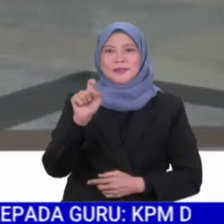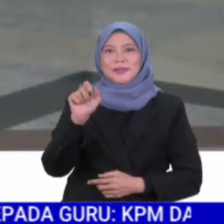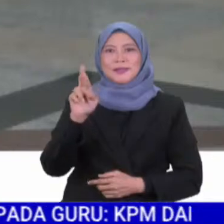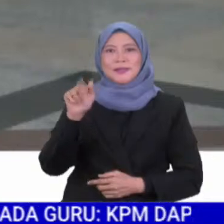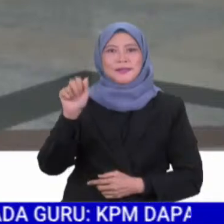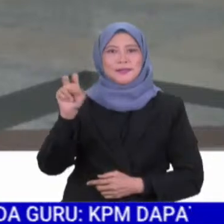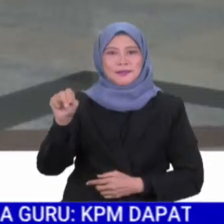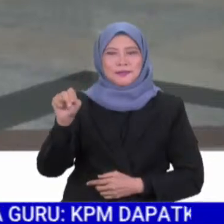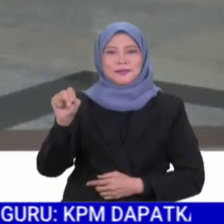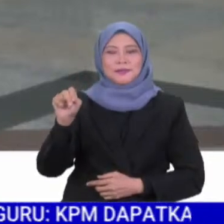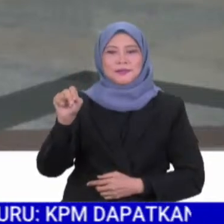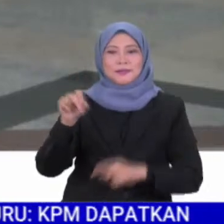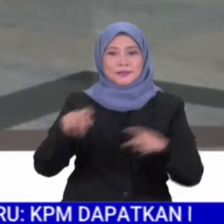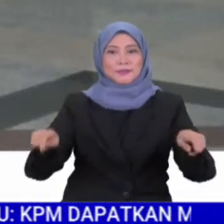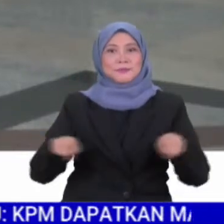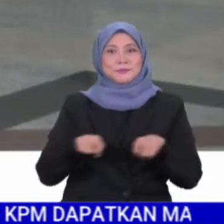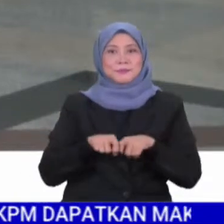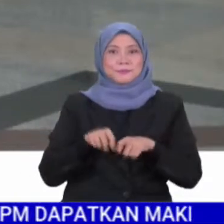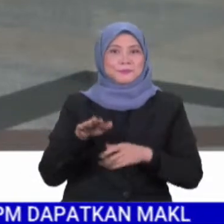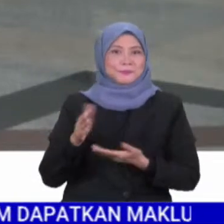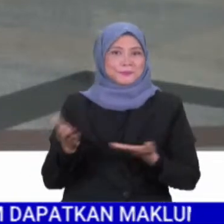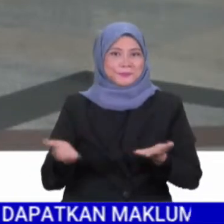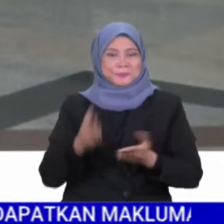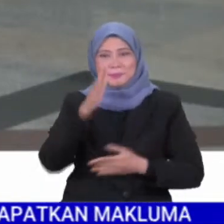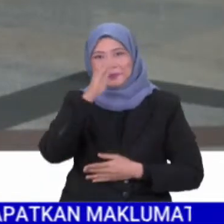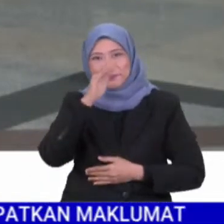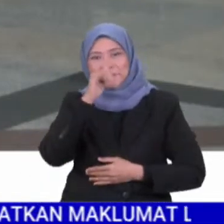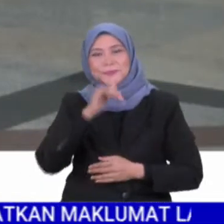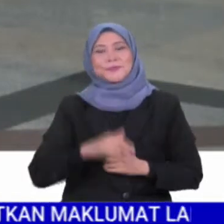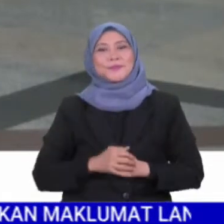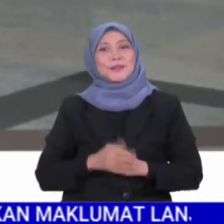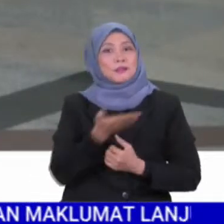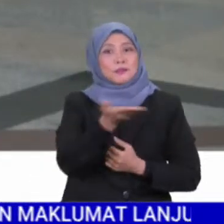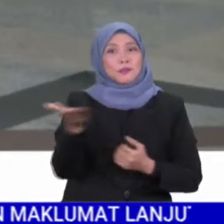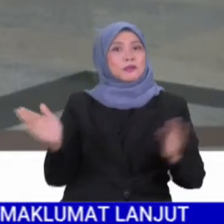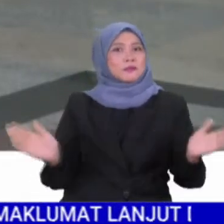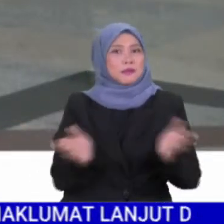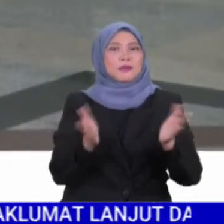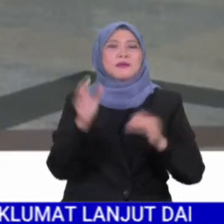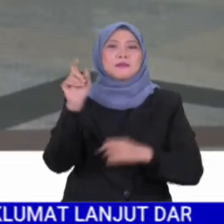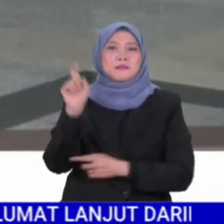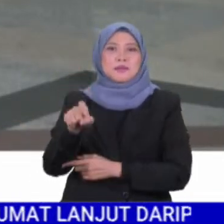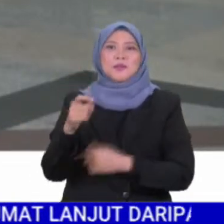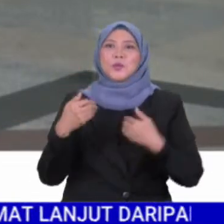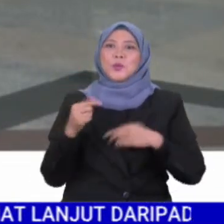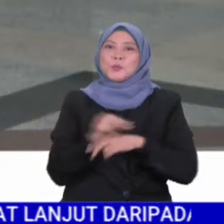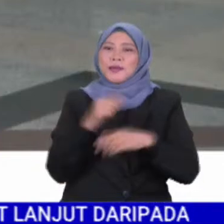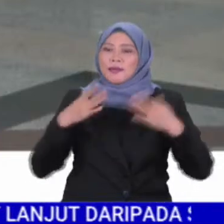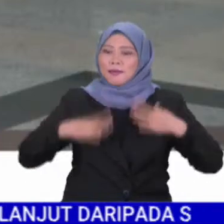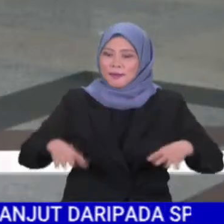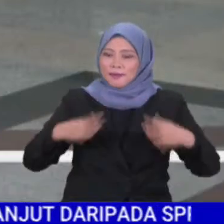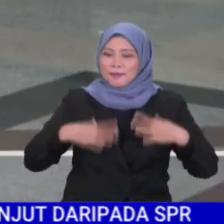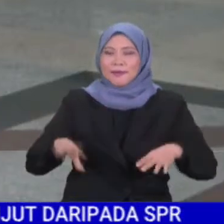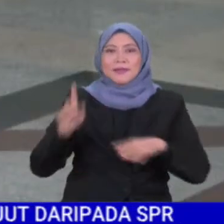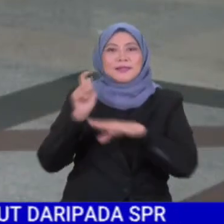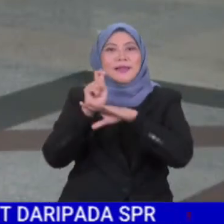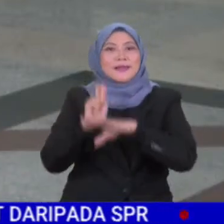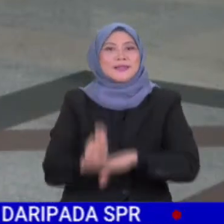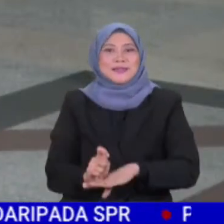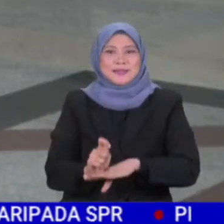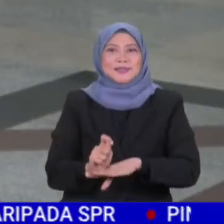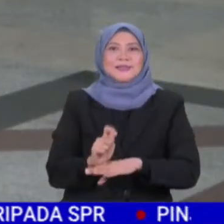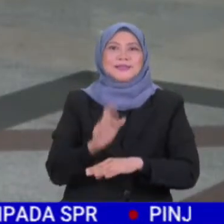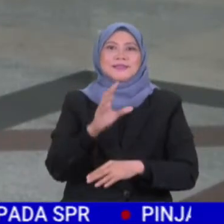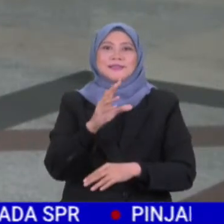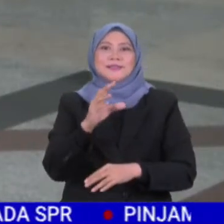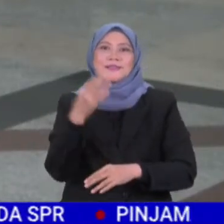di dataran Memorial Pengisytiharan Kemerdekaan Bandar Hilir. Dan anda juga digalakkan untuk memakai busana tradisional dan etnik era 60-an.